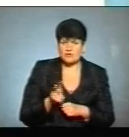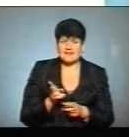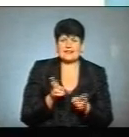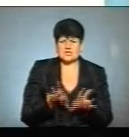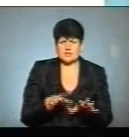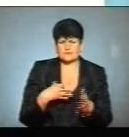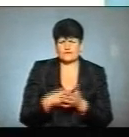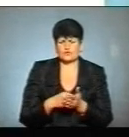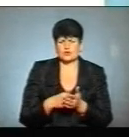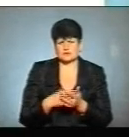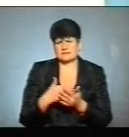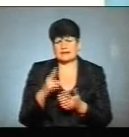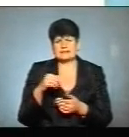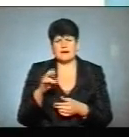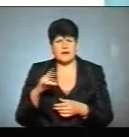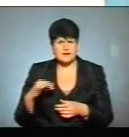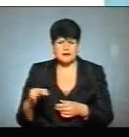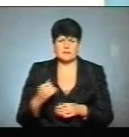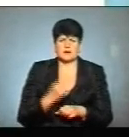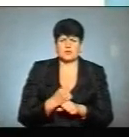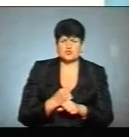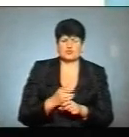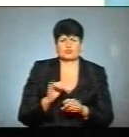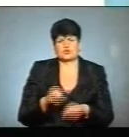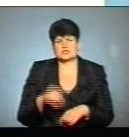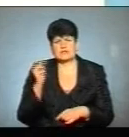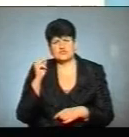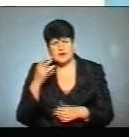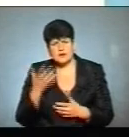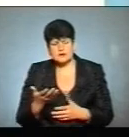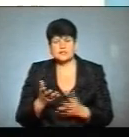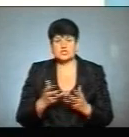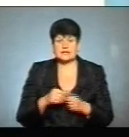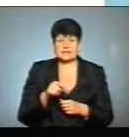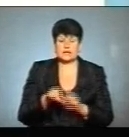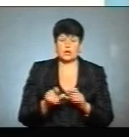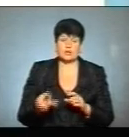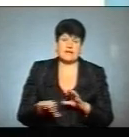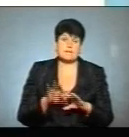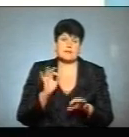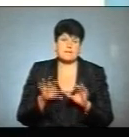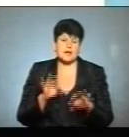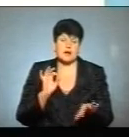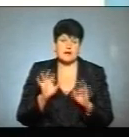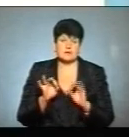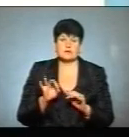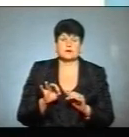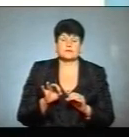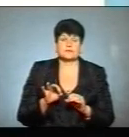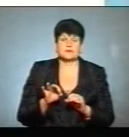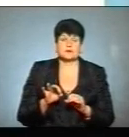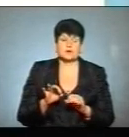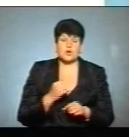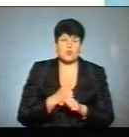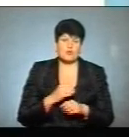і ну, вони десь, можливо, навіть працюють або навчаються. І також ми з числа тих людей підбираємо, використовуючи засади рекрутингу,